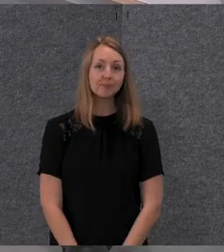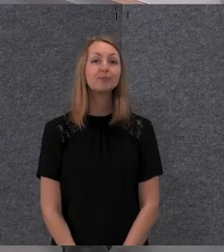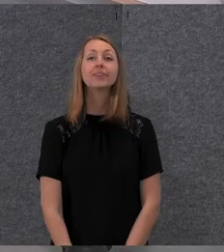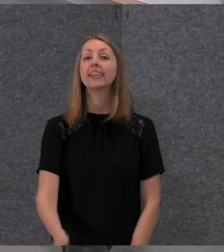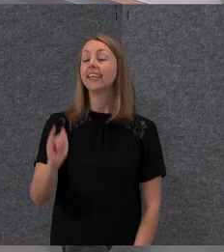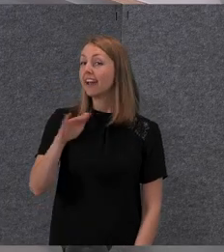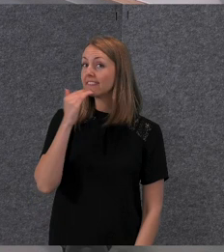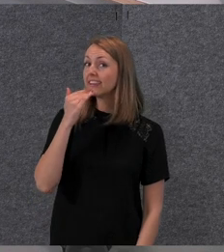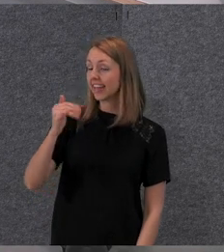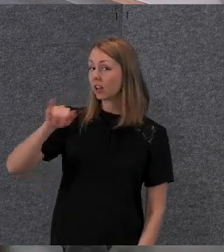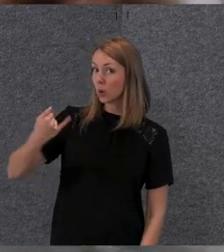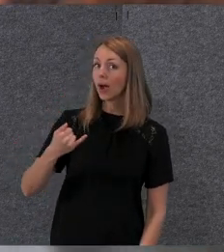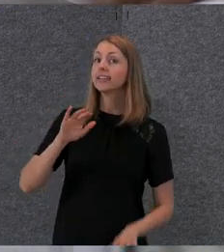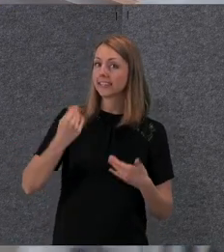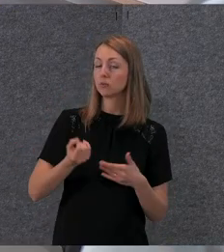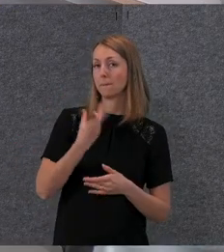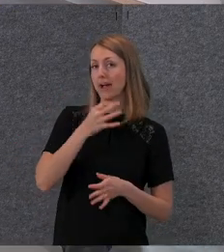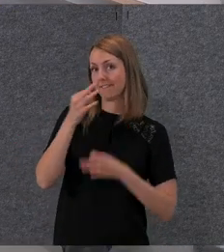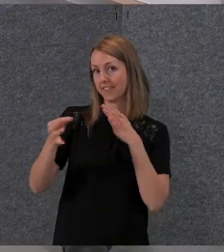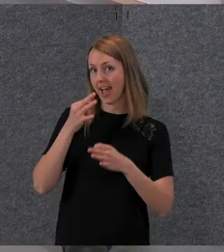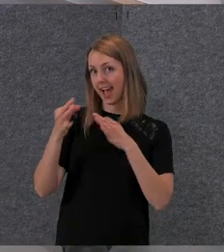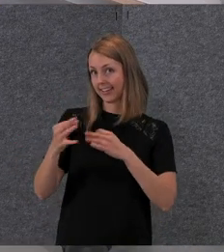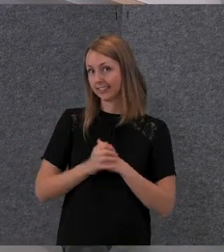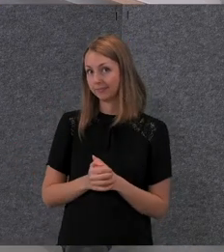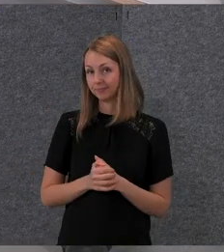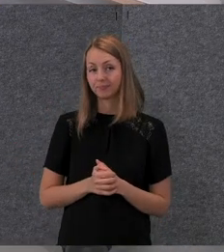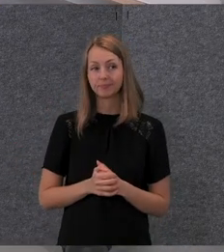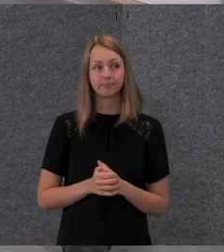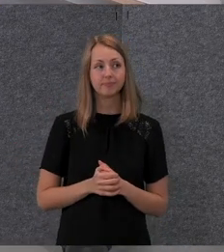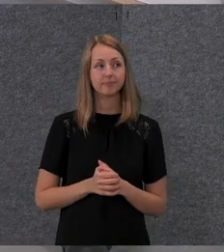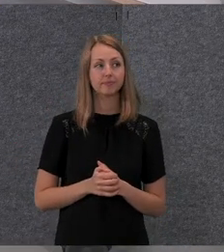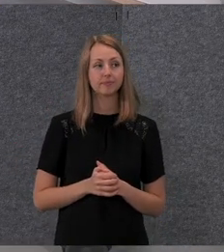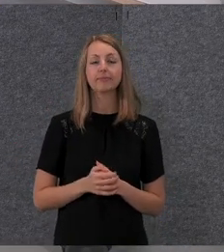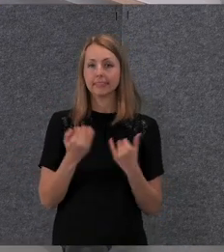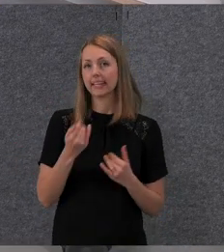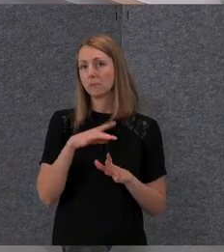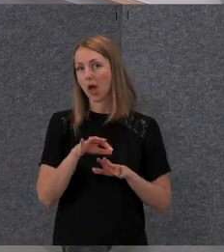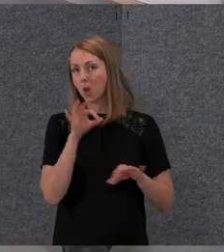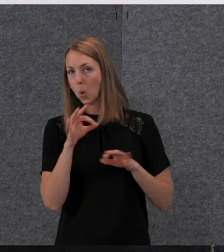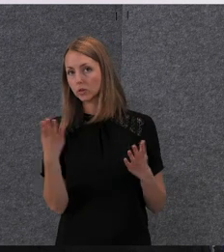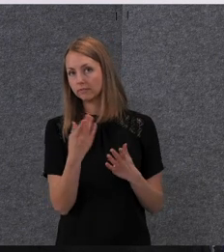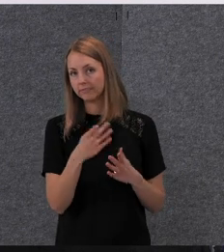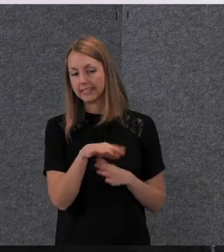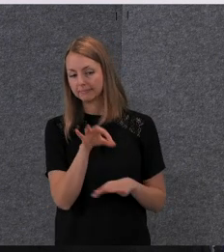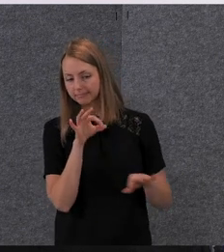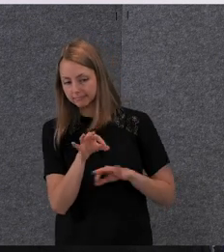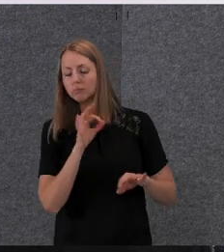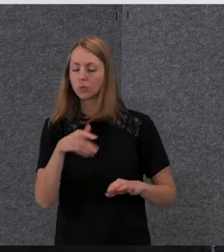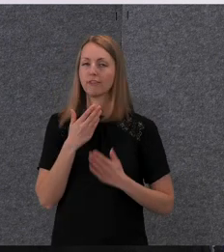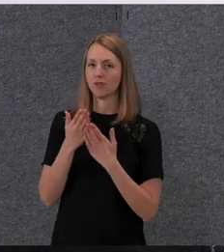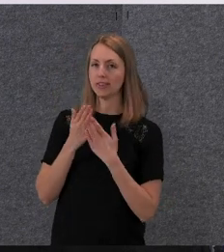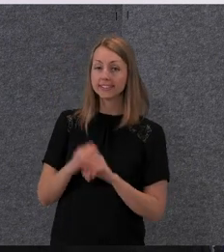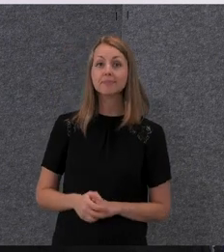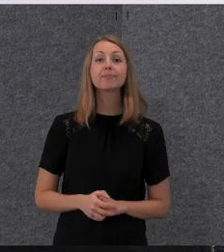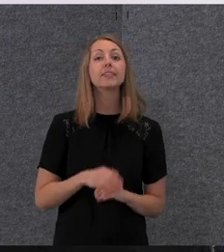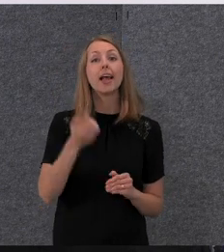Vielen Dank, Johannes. An dich gibt es noch einige Fragen, die jetzt Firat losen und dann vorlesen wird. Lieber